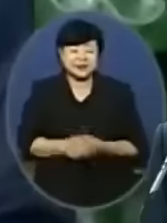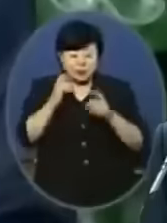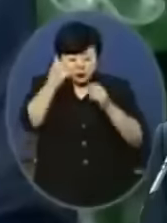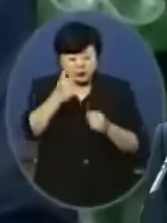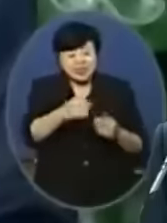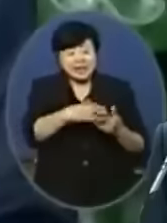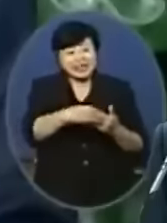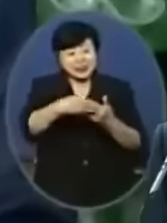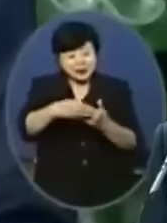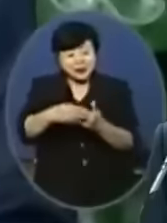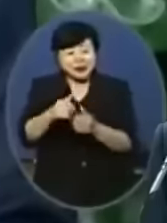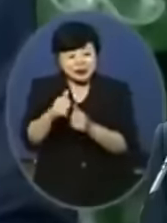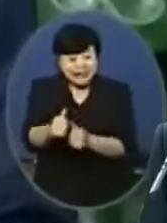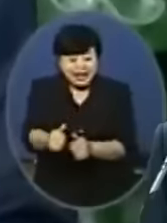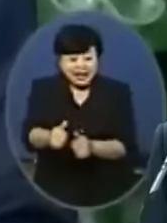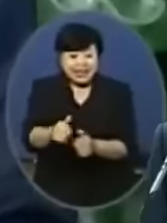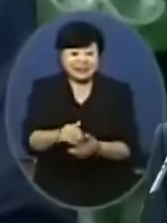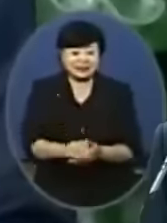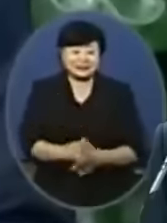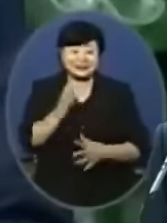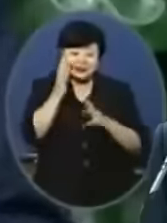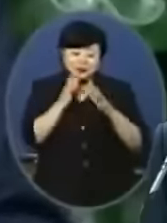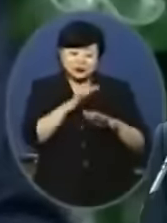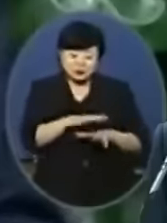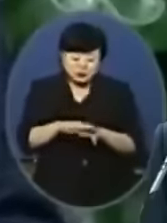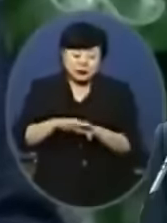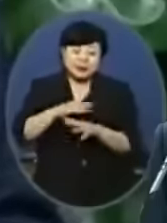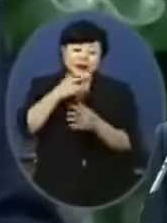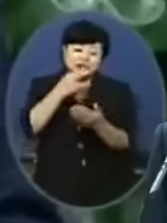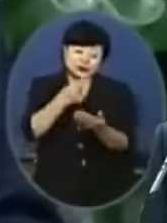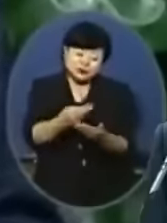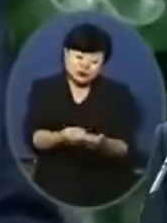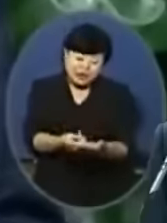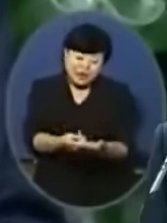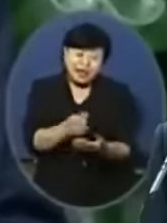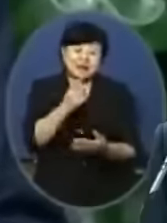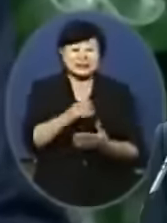목자 인도를 쫓아서 가 푸른 초장에 누인다고 했습니다.